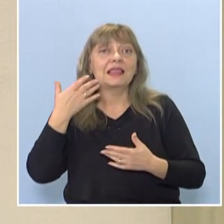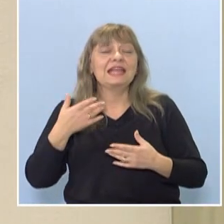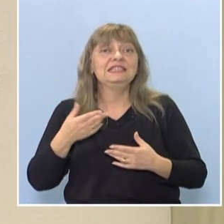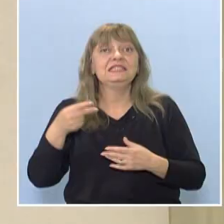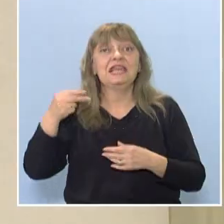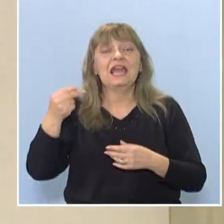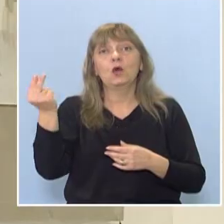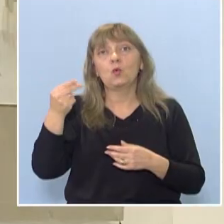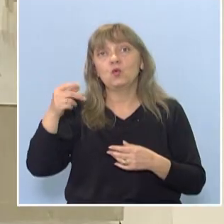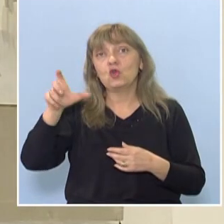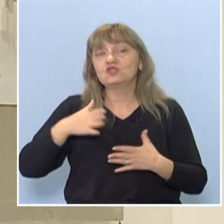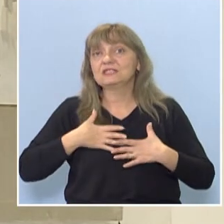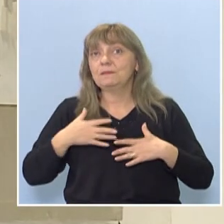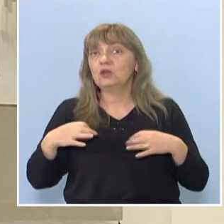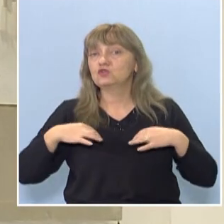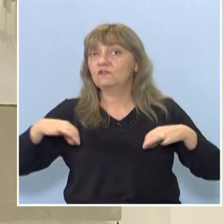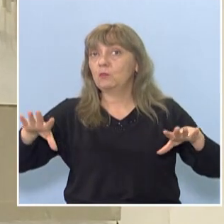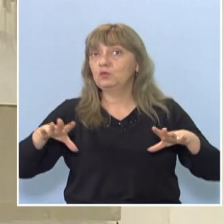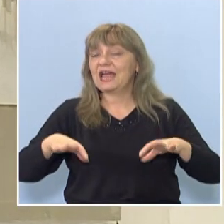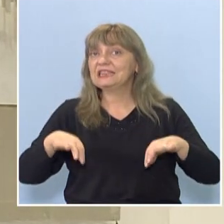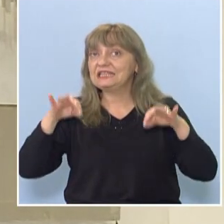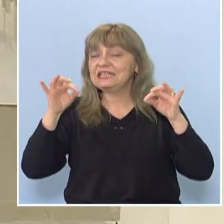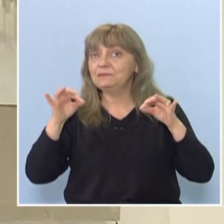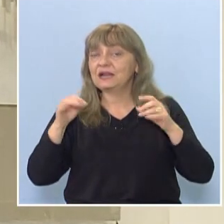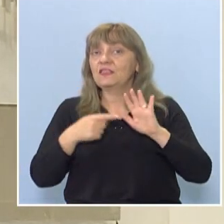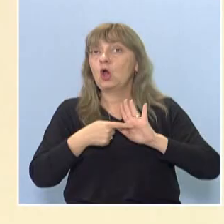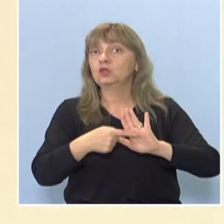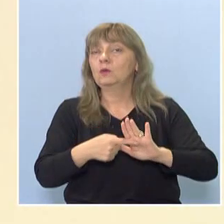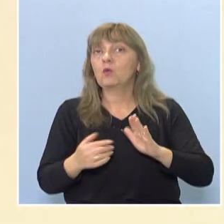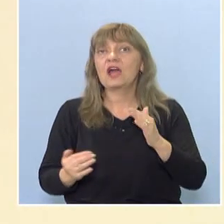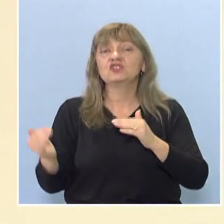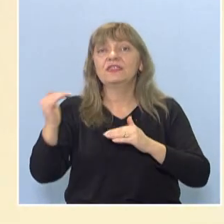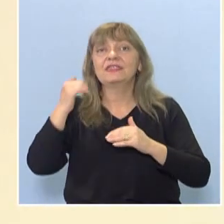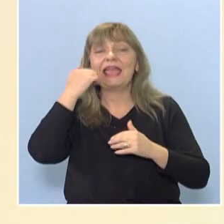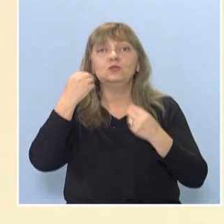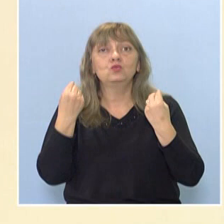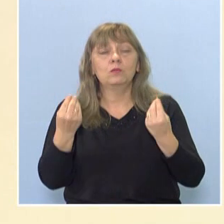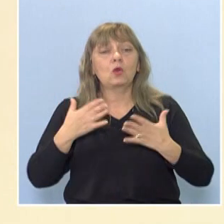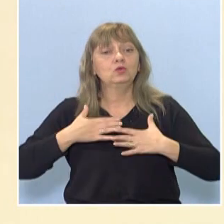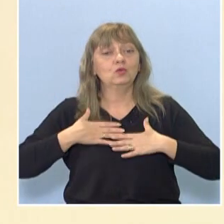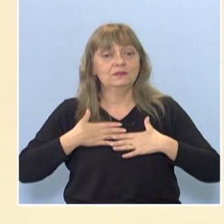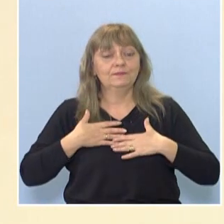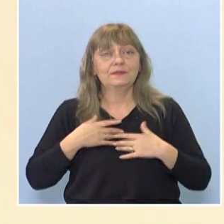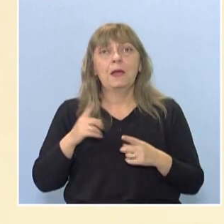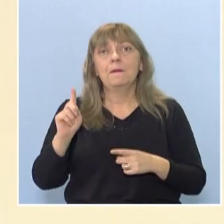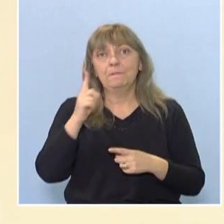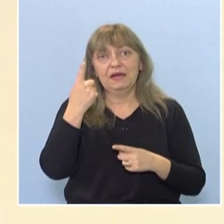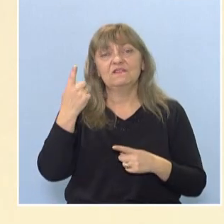да се чувстват в свои води и така да покажат най-доброто от себе си. Рисувах първо една църква